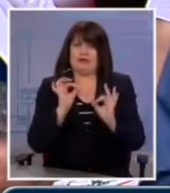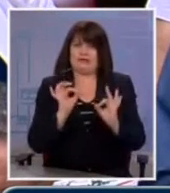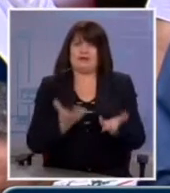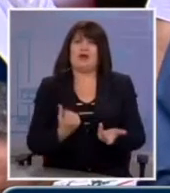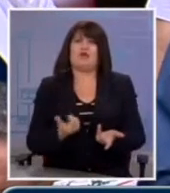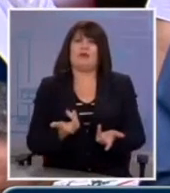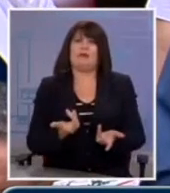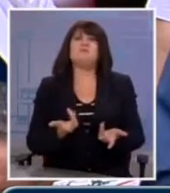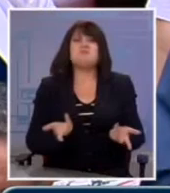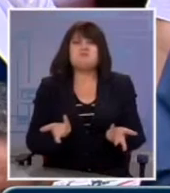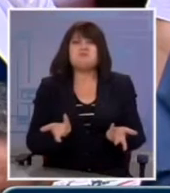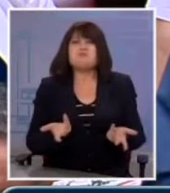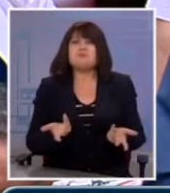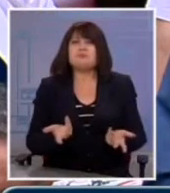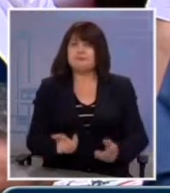Έχουμε υπαρκτό